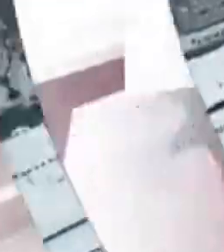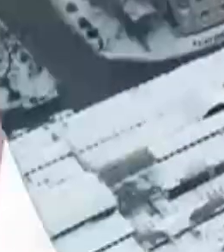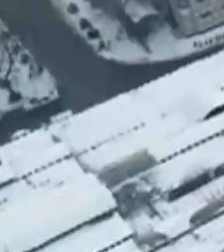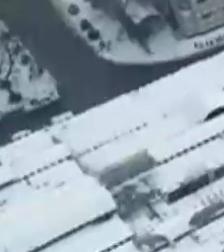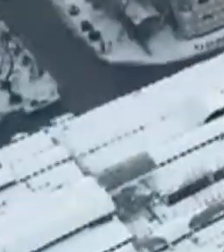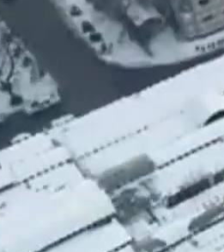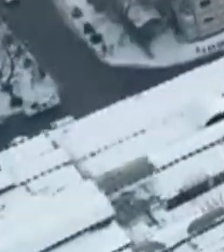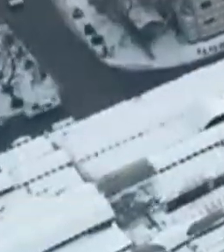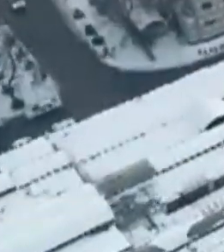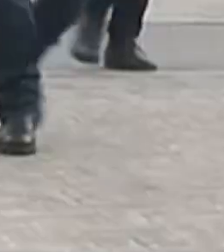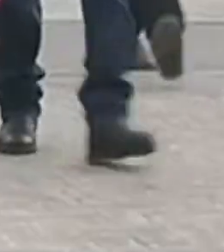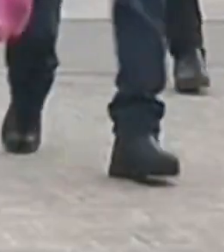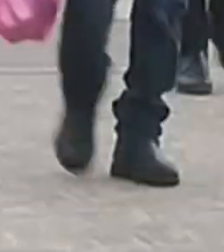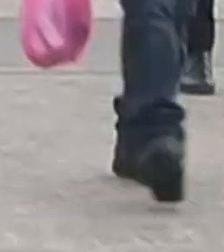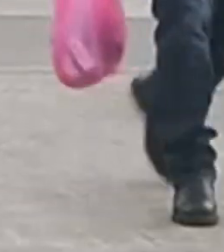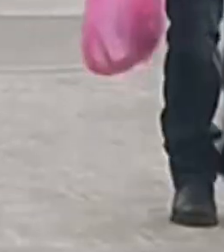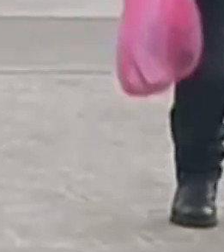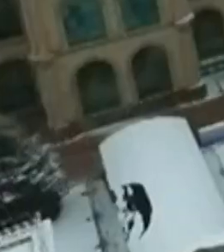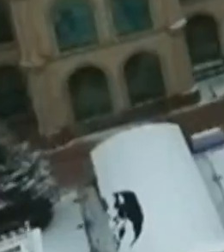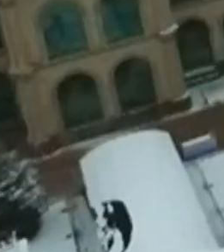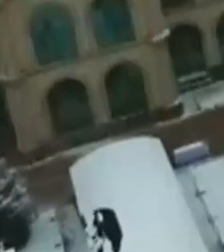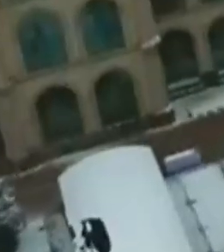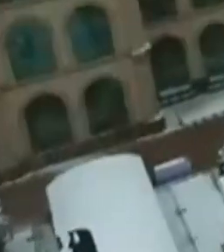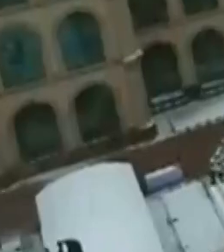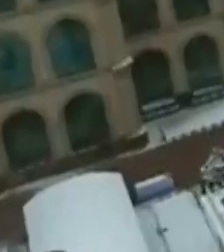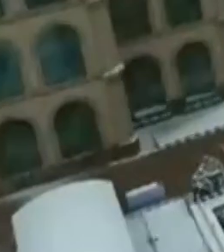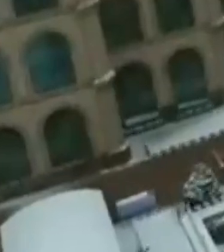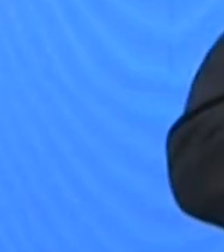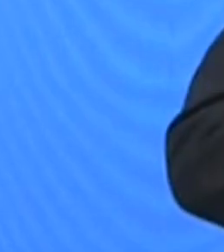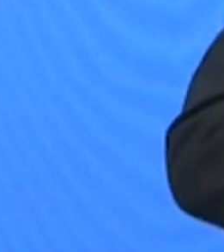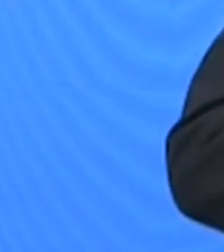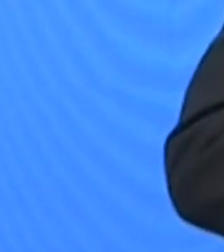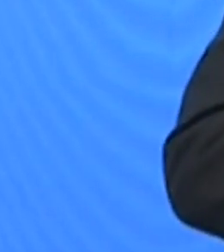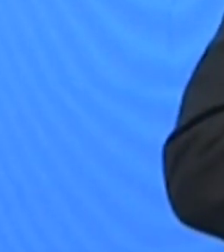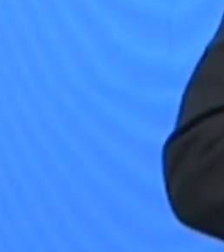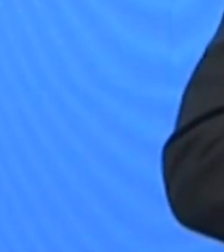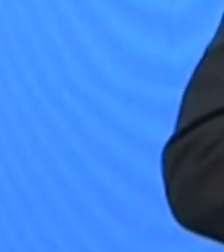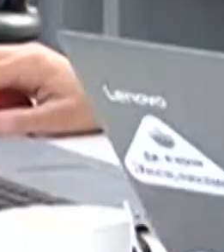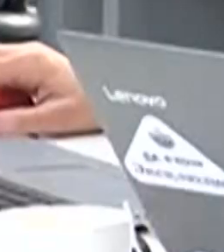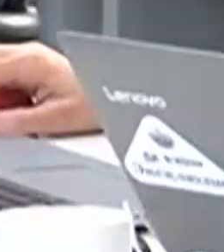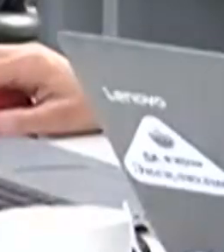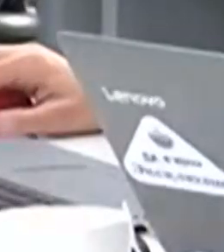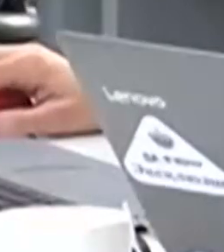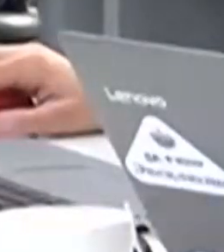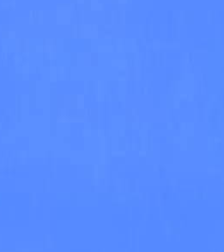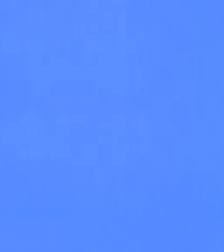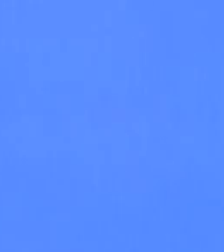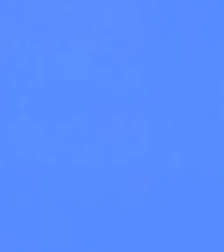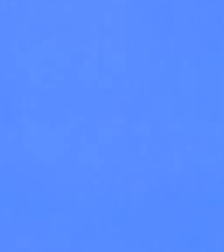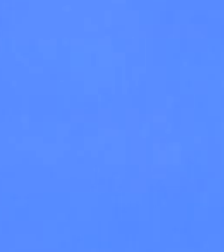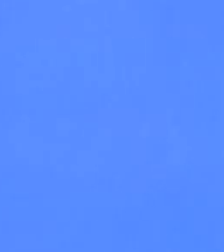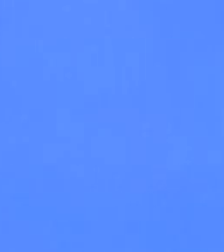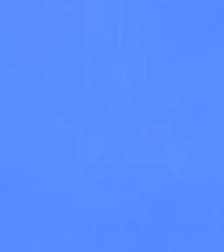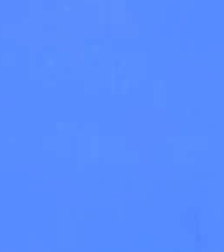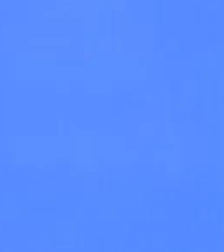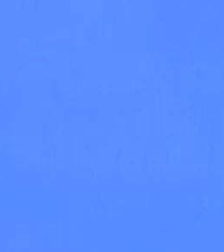Жаңа Алматы тұжырымдамасы аясында мегаполис қалай дамымақ. Бақытжан Сағынтаев қалада атқарылып жатқан жұмыстарымен бөлісті. Жұмыссыздық